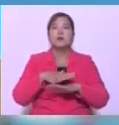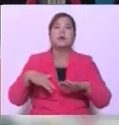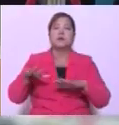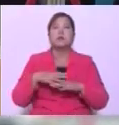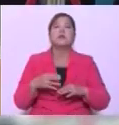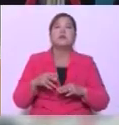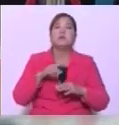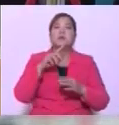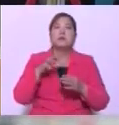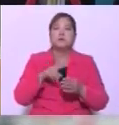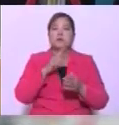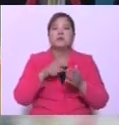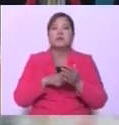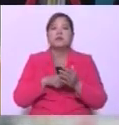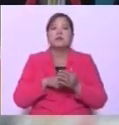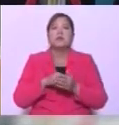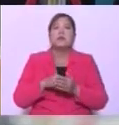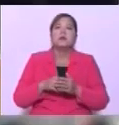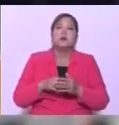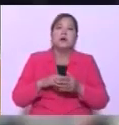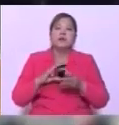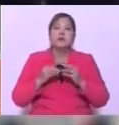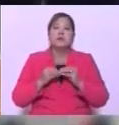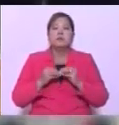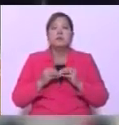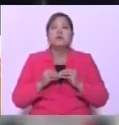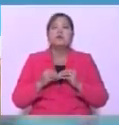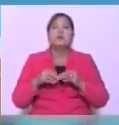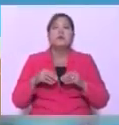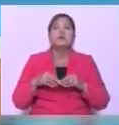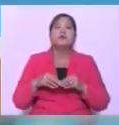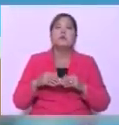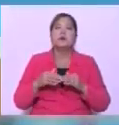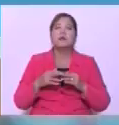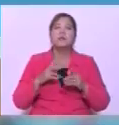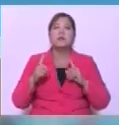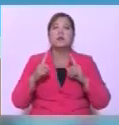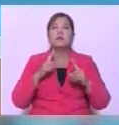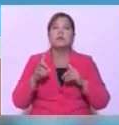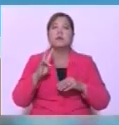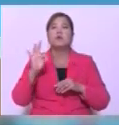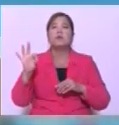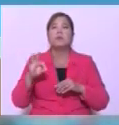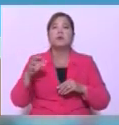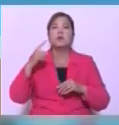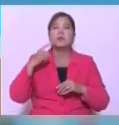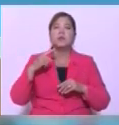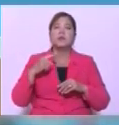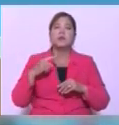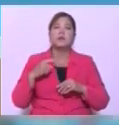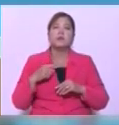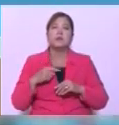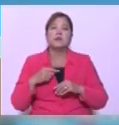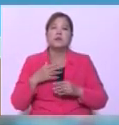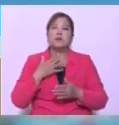непростой вопрос. Правительство должно заняться анализом, провести соответствующие переговоры. Но мое личное видение